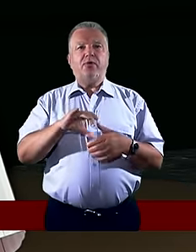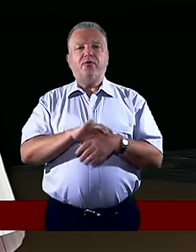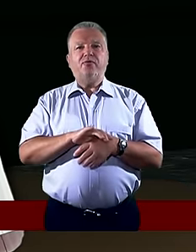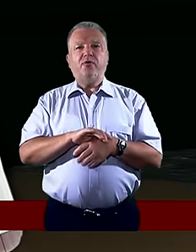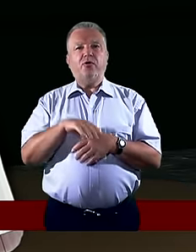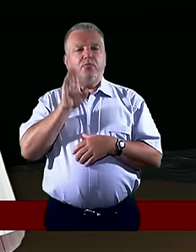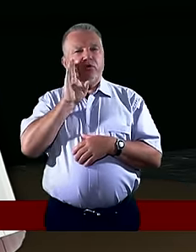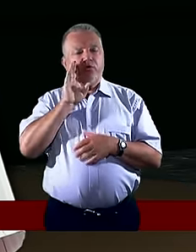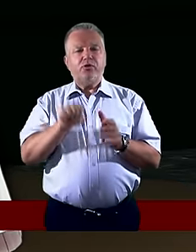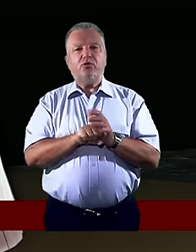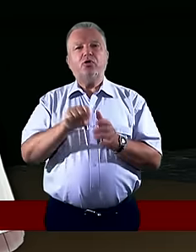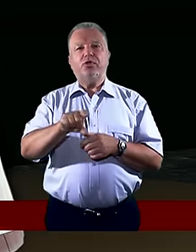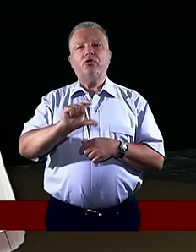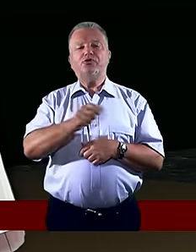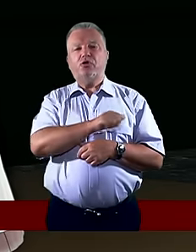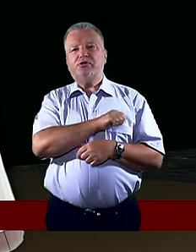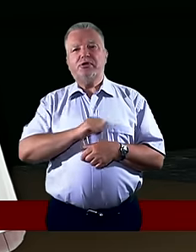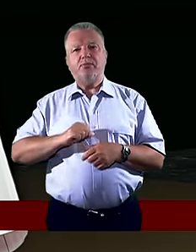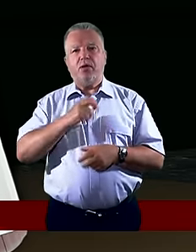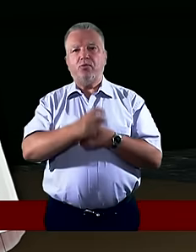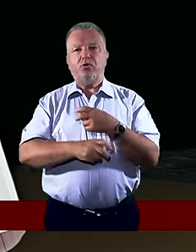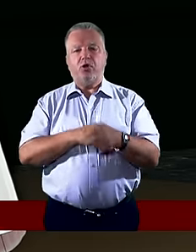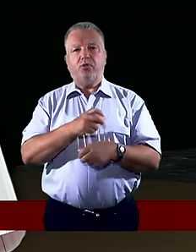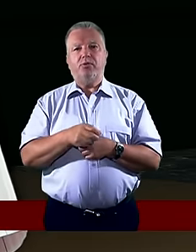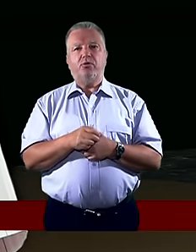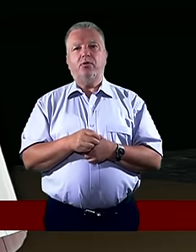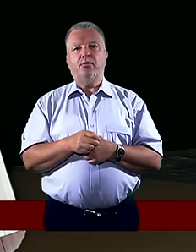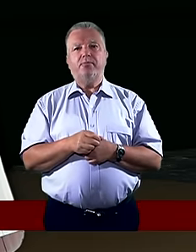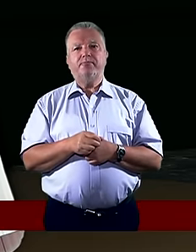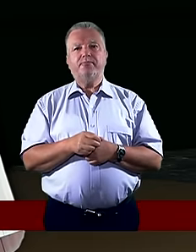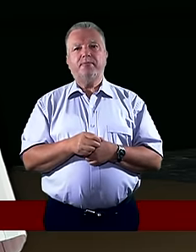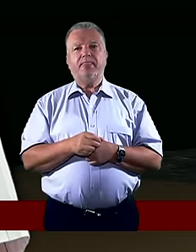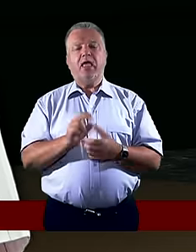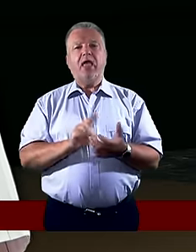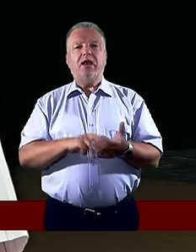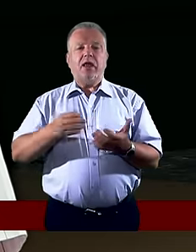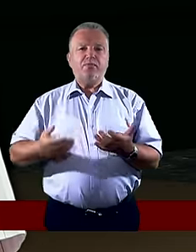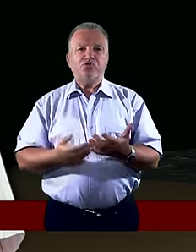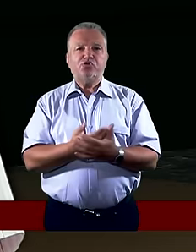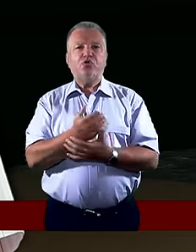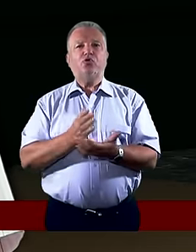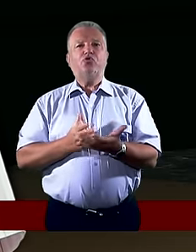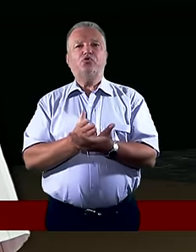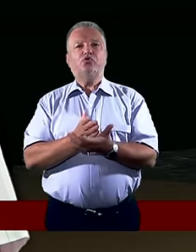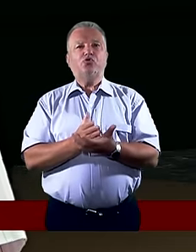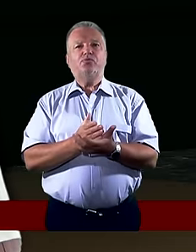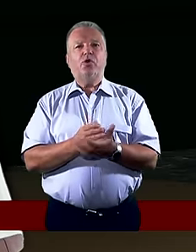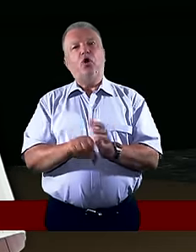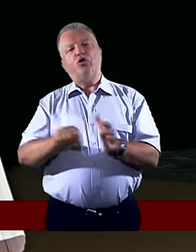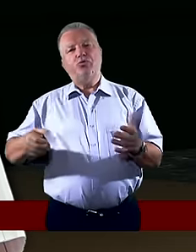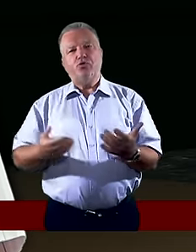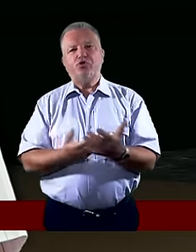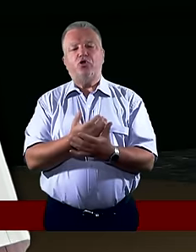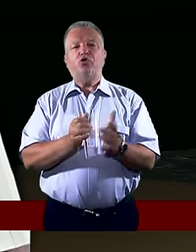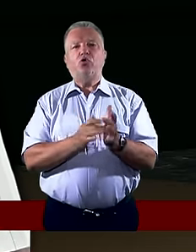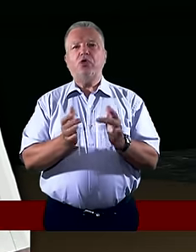podobieństwie do tego, co On sam czynił już wtedy. Chociaż to było na początku może Jego służby, ale już od samego początku Jezus